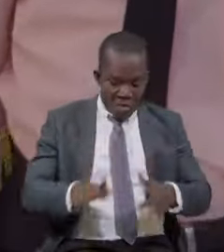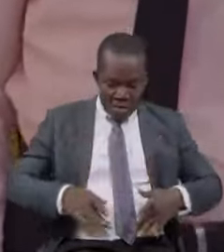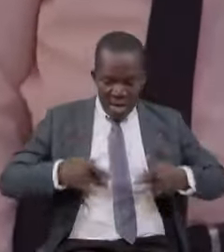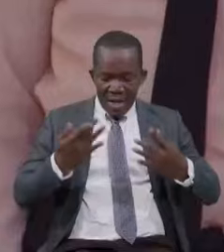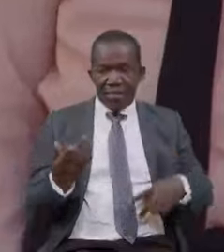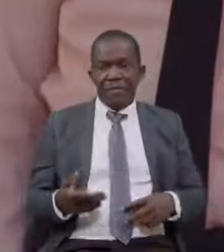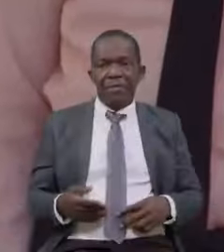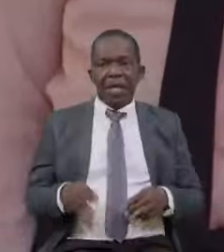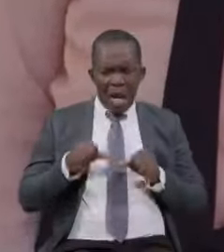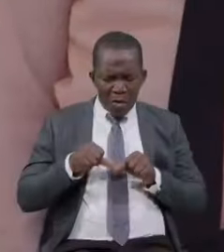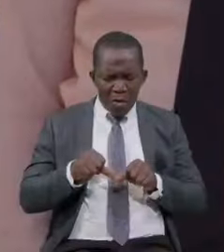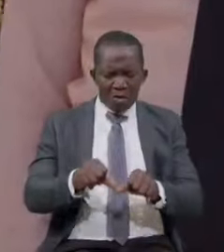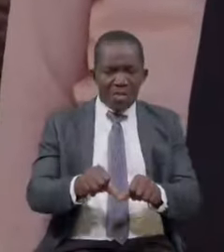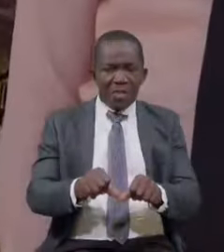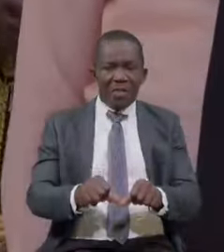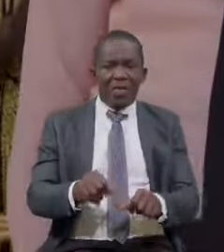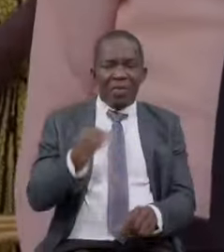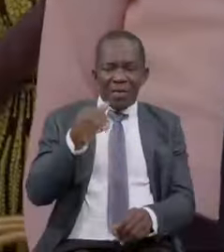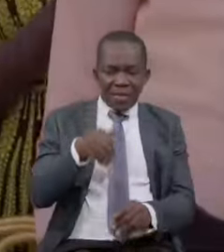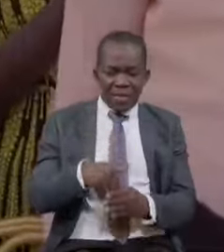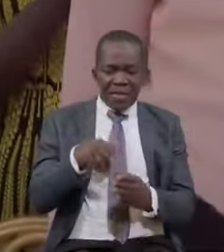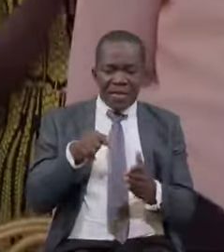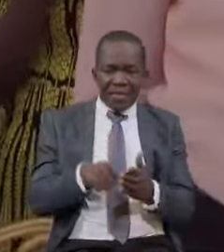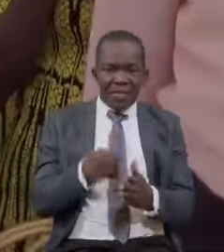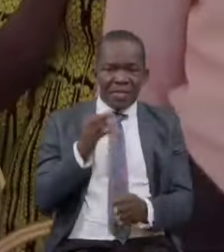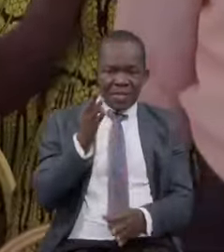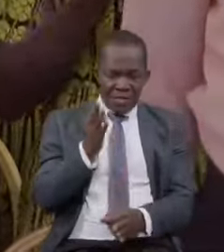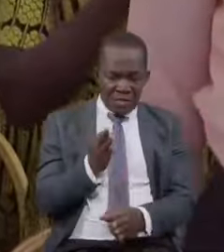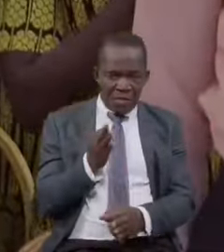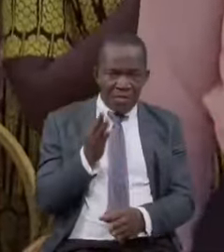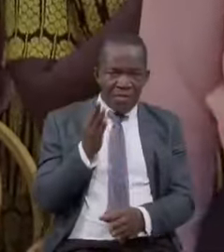h et continue dans ce voyage de la